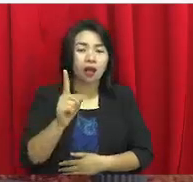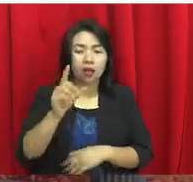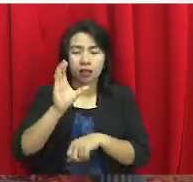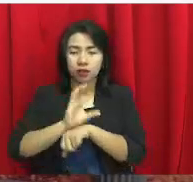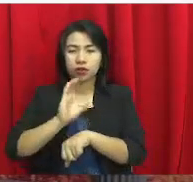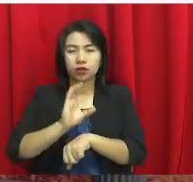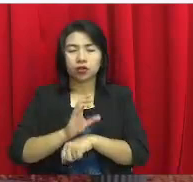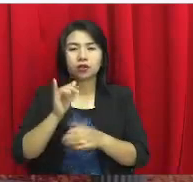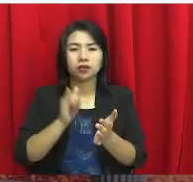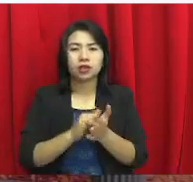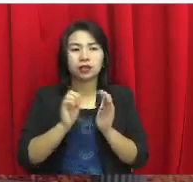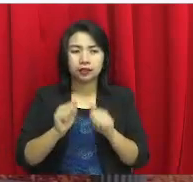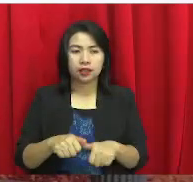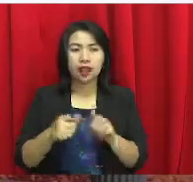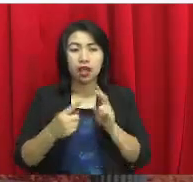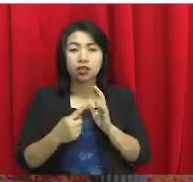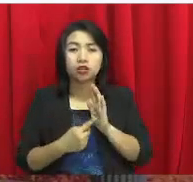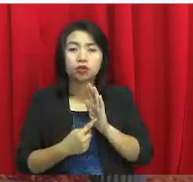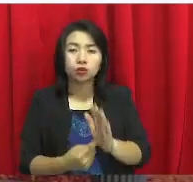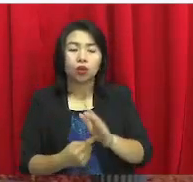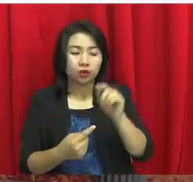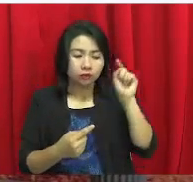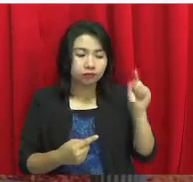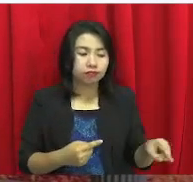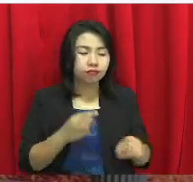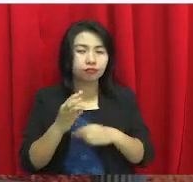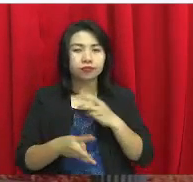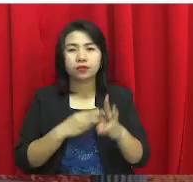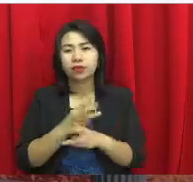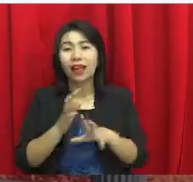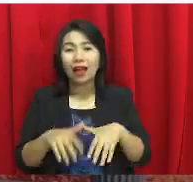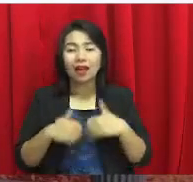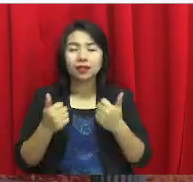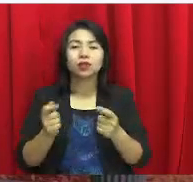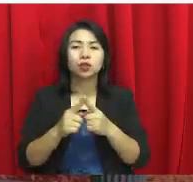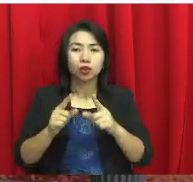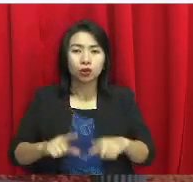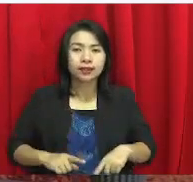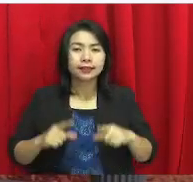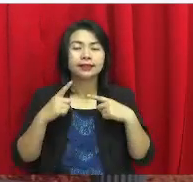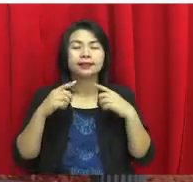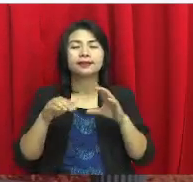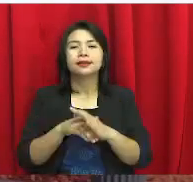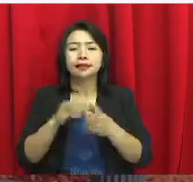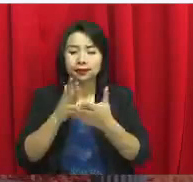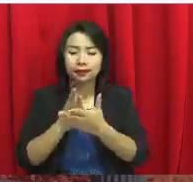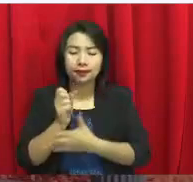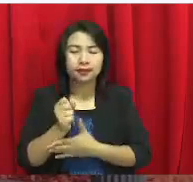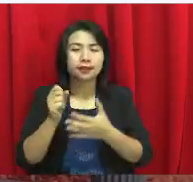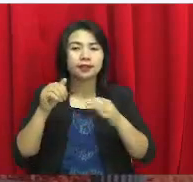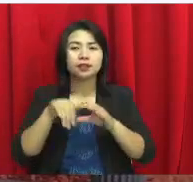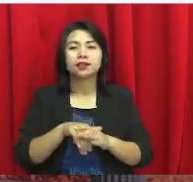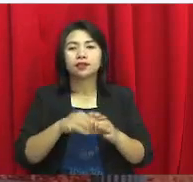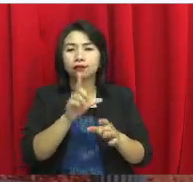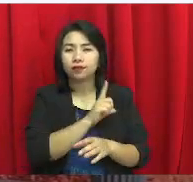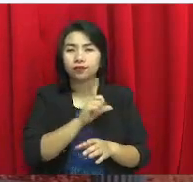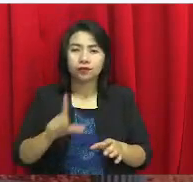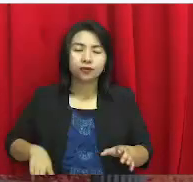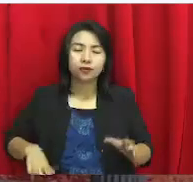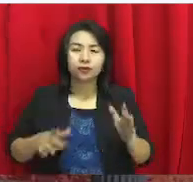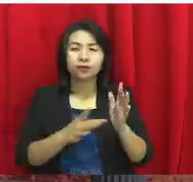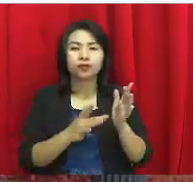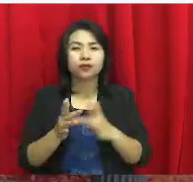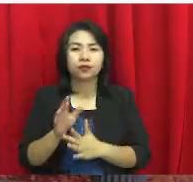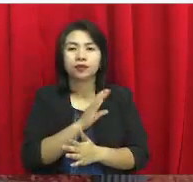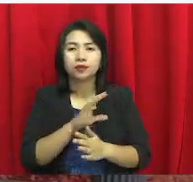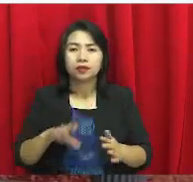na kung saan magpapakita sa mundo na ito kung paano mamuhay in the righteousness of the Lord Jesus Christ. And the only